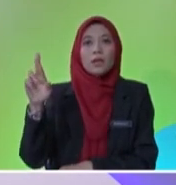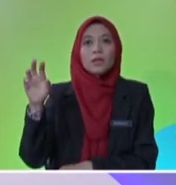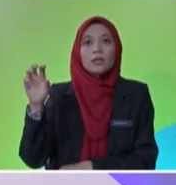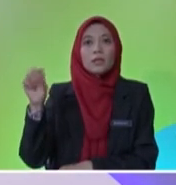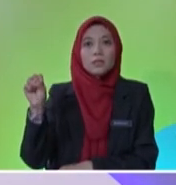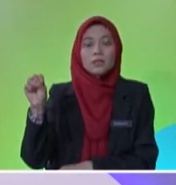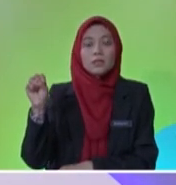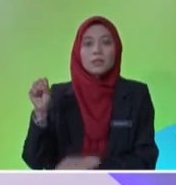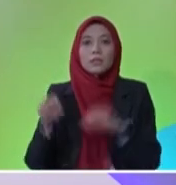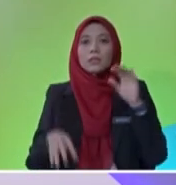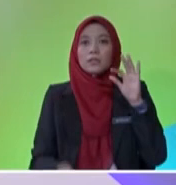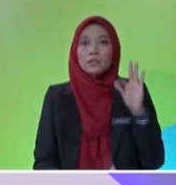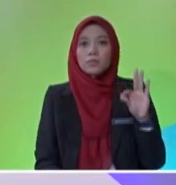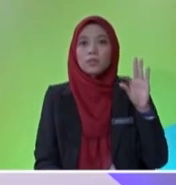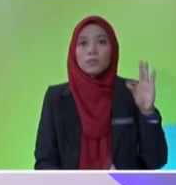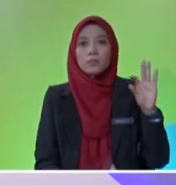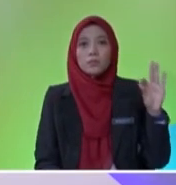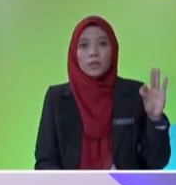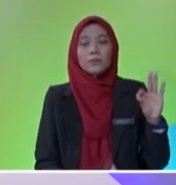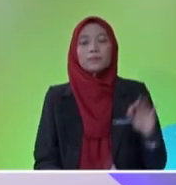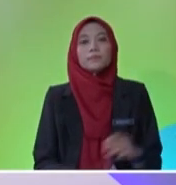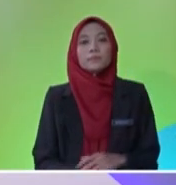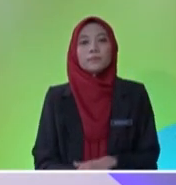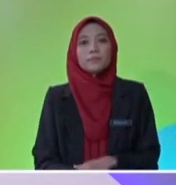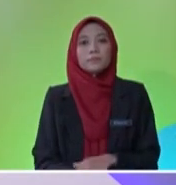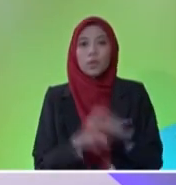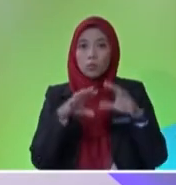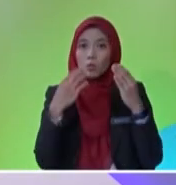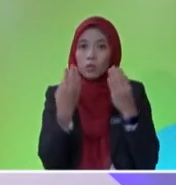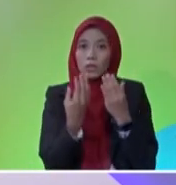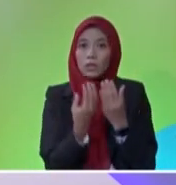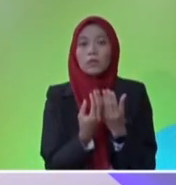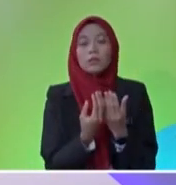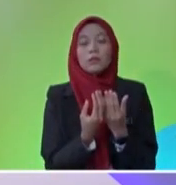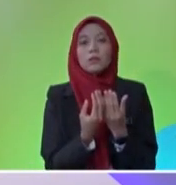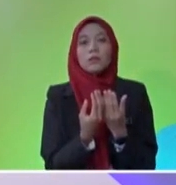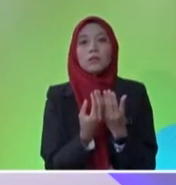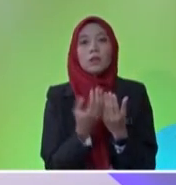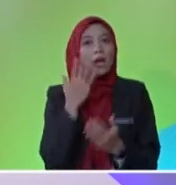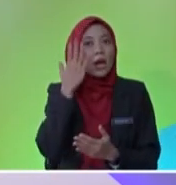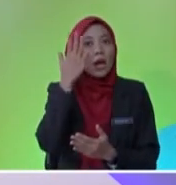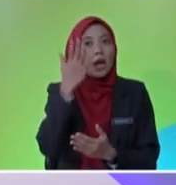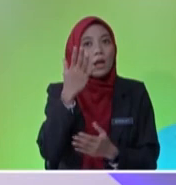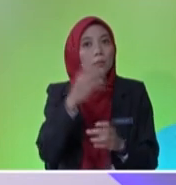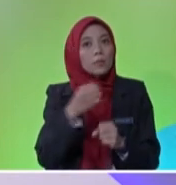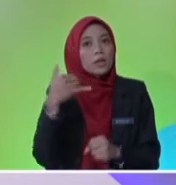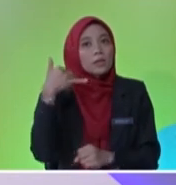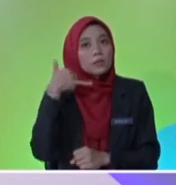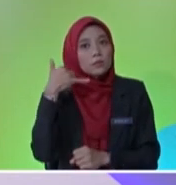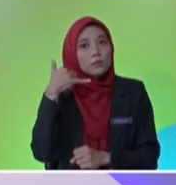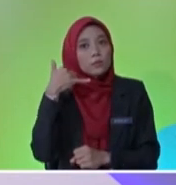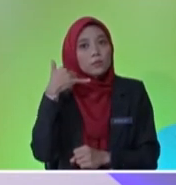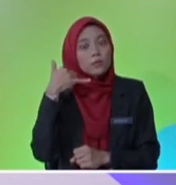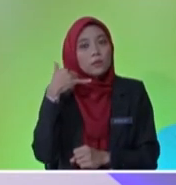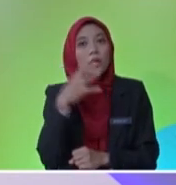Dan inilah yang akan mengumpul akan semua esensi-esensi tadi didapat saja kalian orang-orang inilah